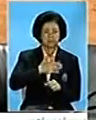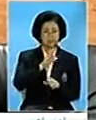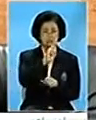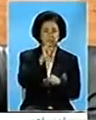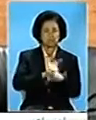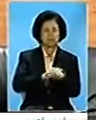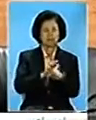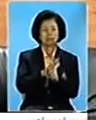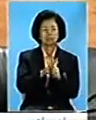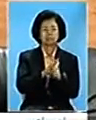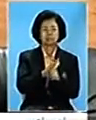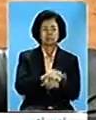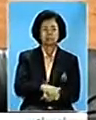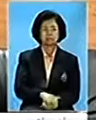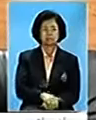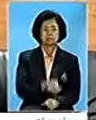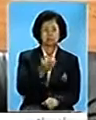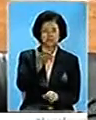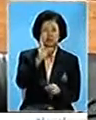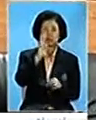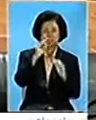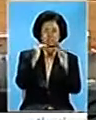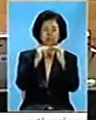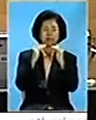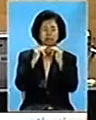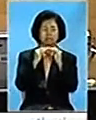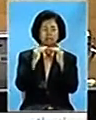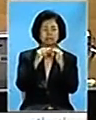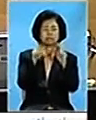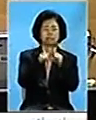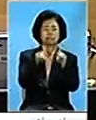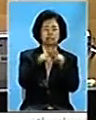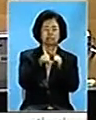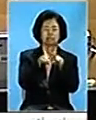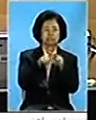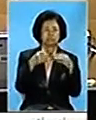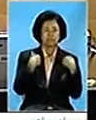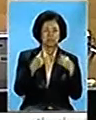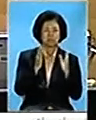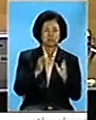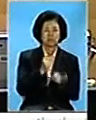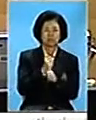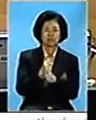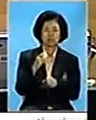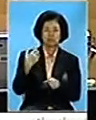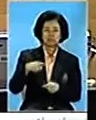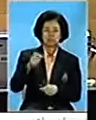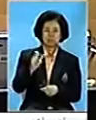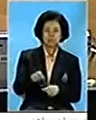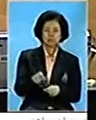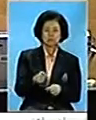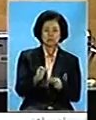เดี๋ยวว่าผมไม่ยุติธรรมขอ7นาทีเท่ากันครับก็จะได้เพราะมีเจ้าที่ศาลมารอหลายท่านอีกฉบับหนึ่งครับท่านสา